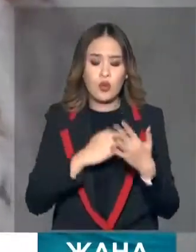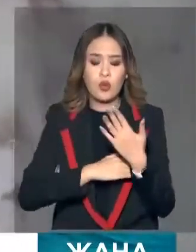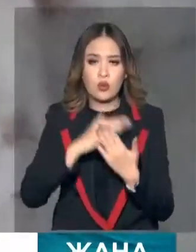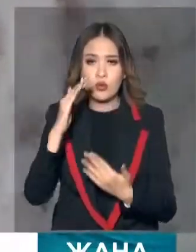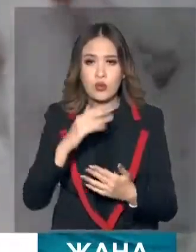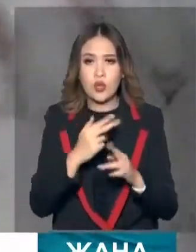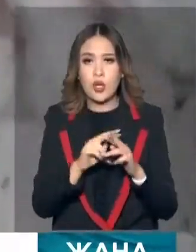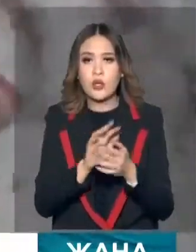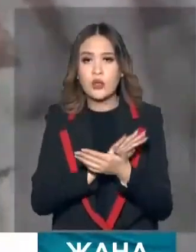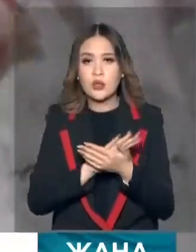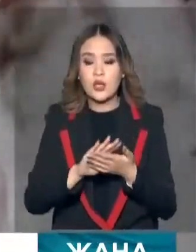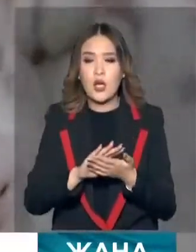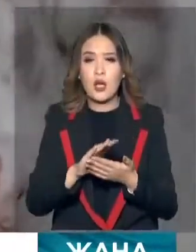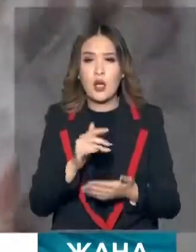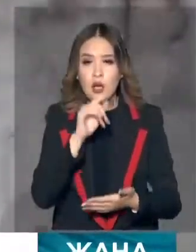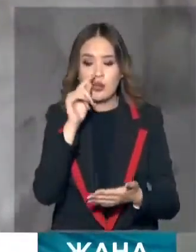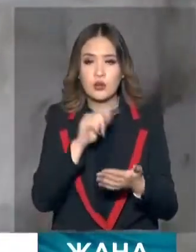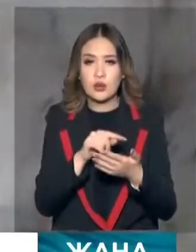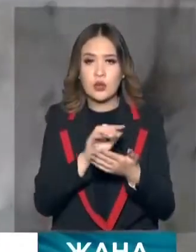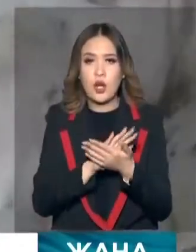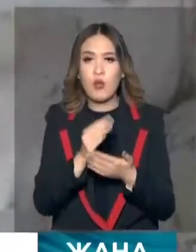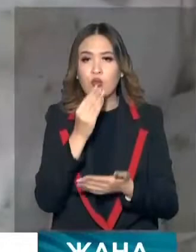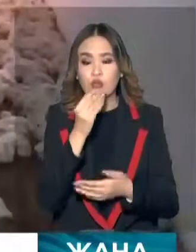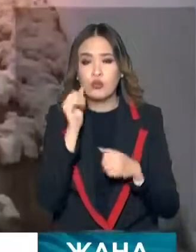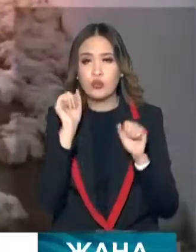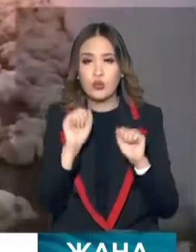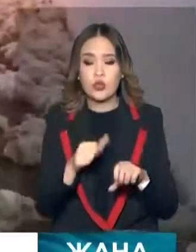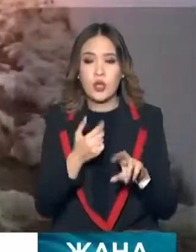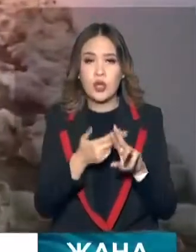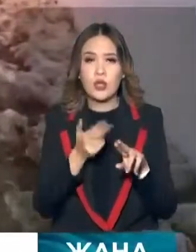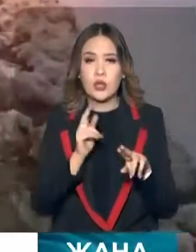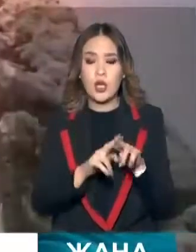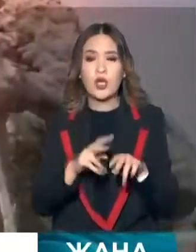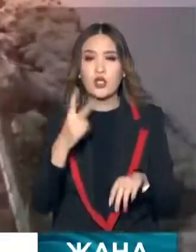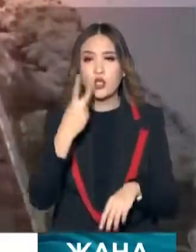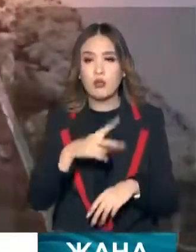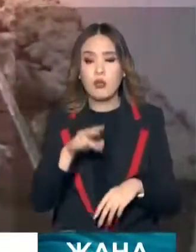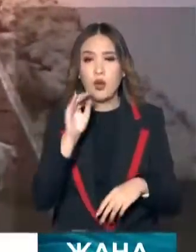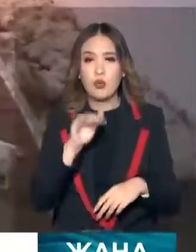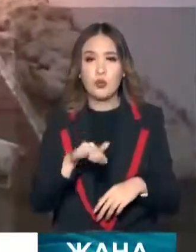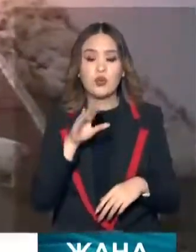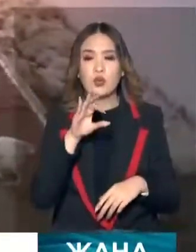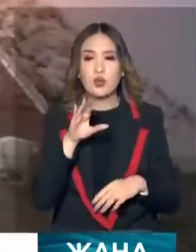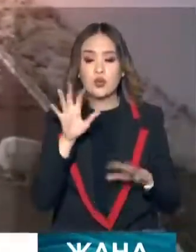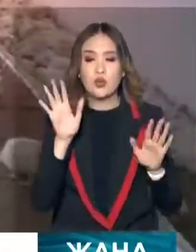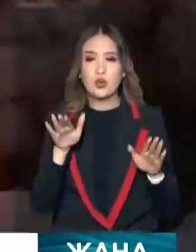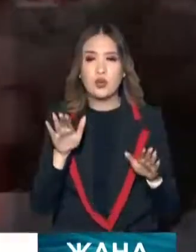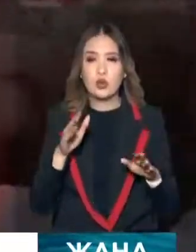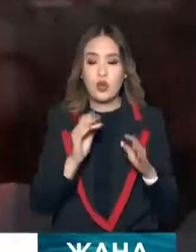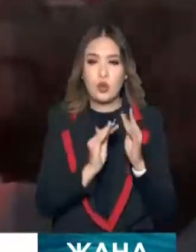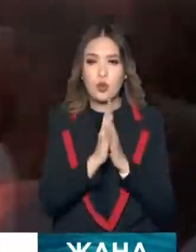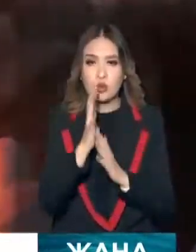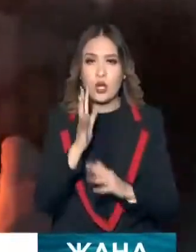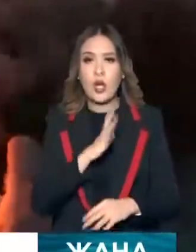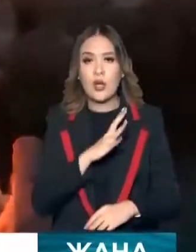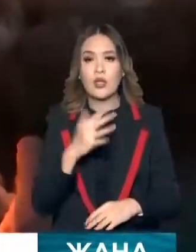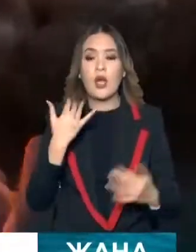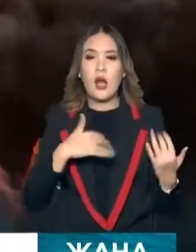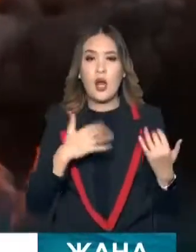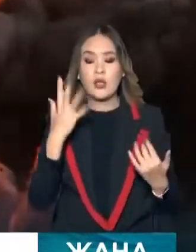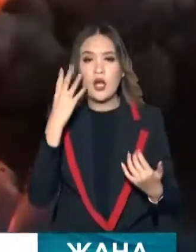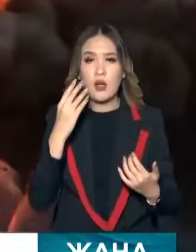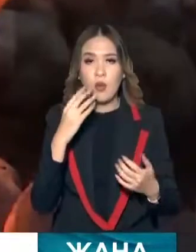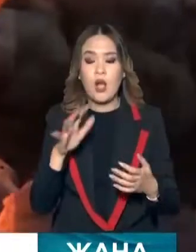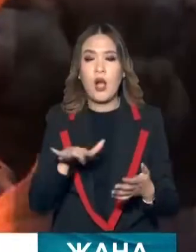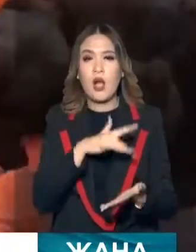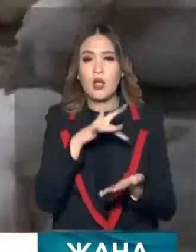Өзіміздің таза тауық етін жейтін мүмкіндігіміз бар. Кооперативте қазір 20 мың құс өсірілуде. Олардың өнімдері Тараз, Алматы қалаларынан